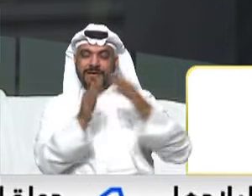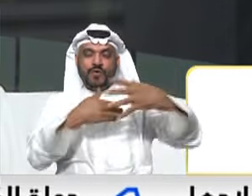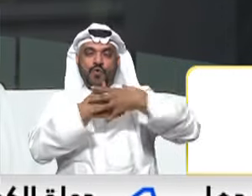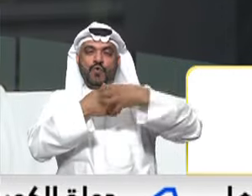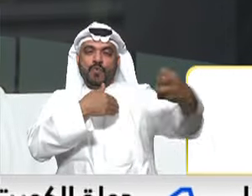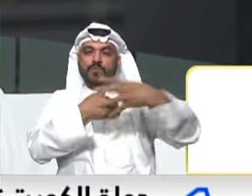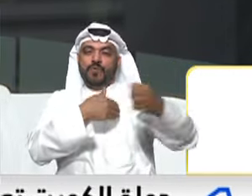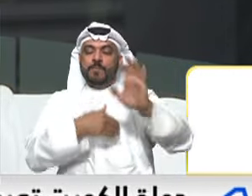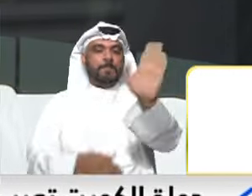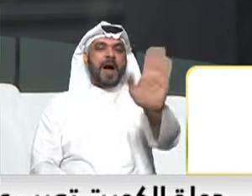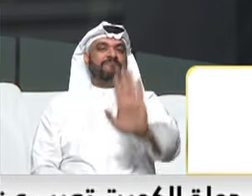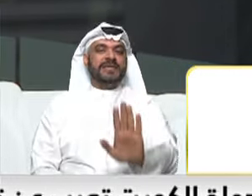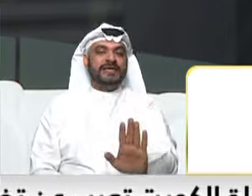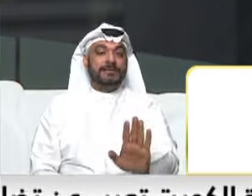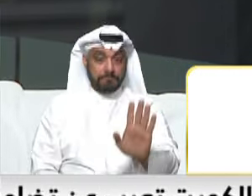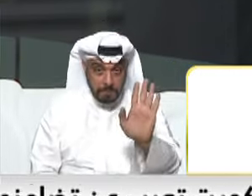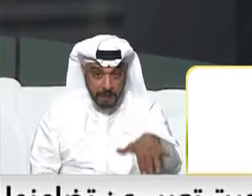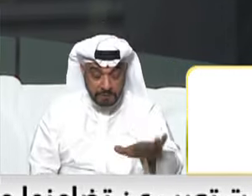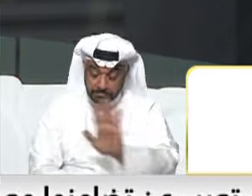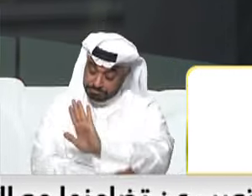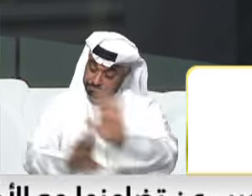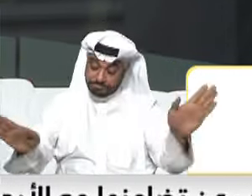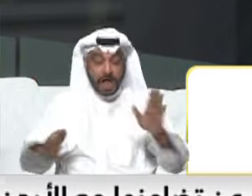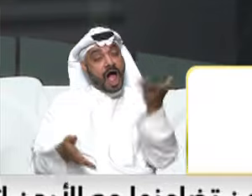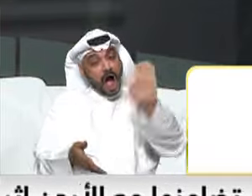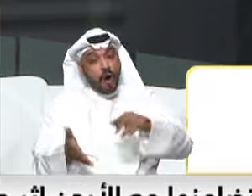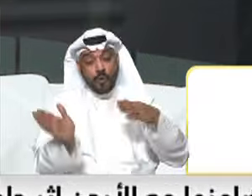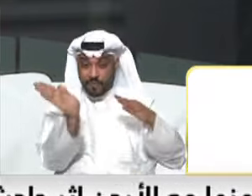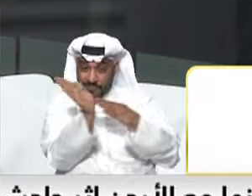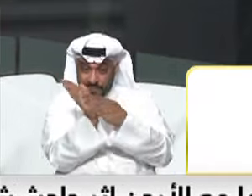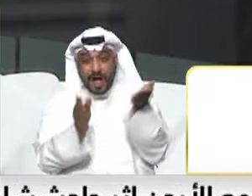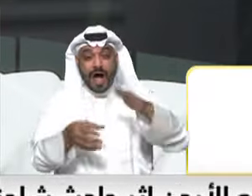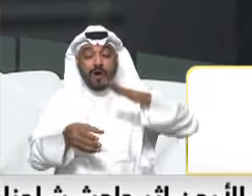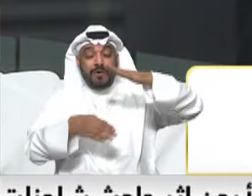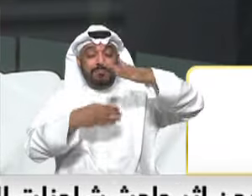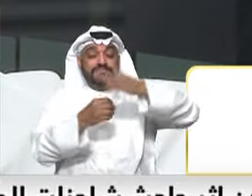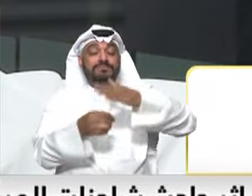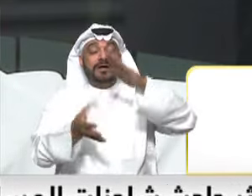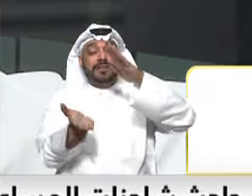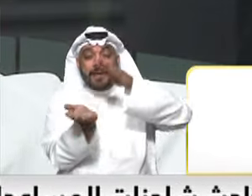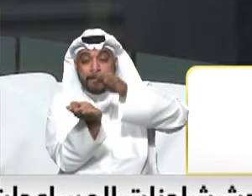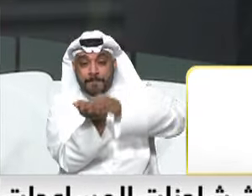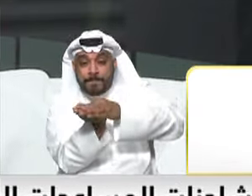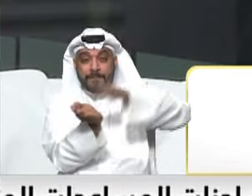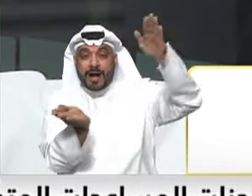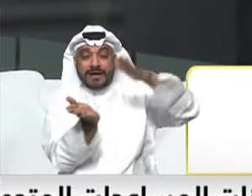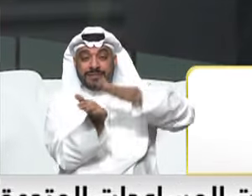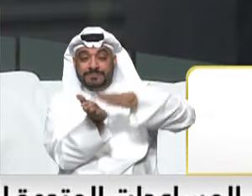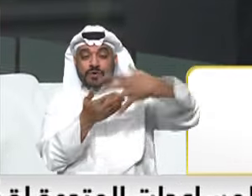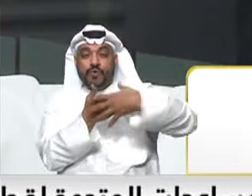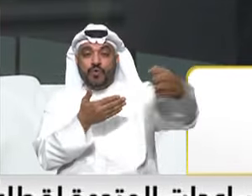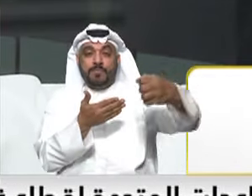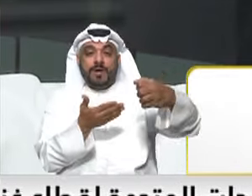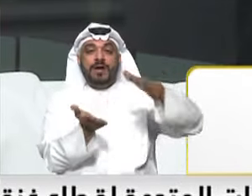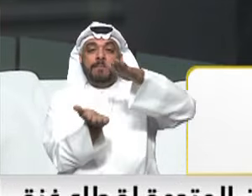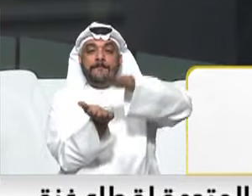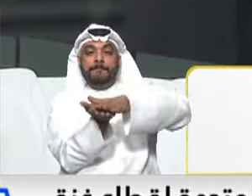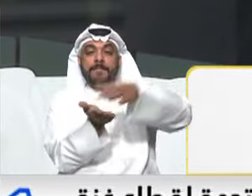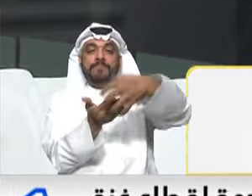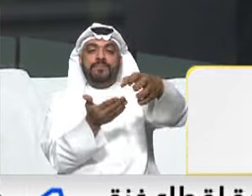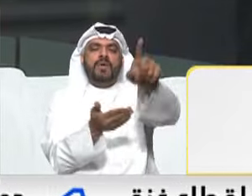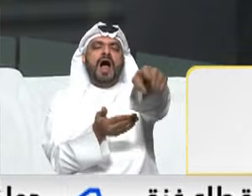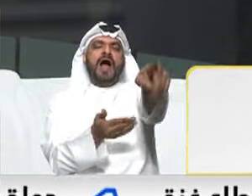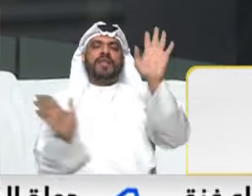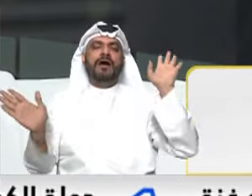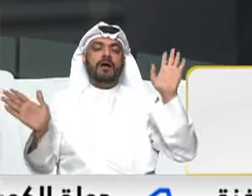جاري تنفيذ القرار الوزاري لإغلاق المحل. هم كذلك احنا عندنا اليوم بإدارة الرقابة التجارية